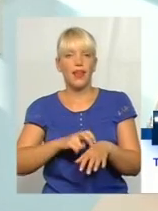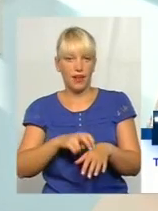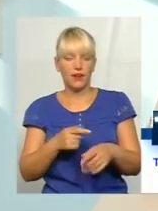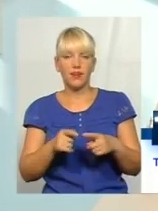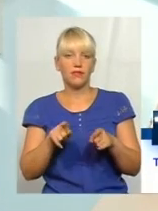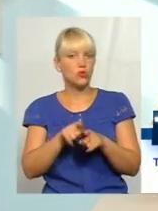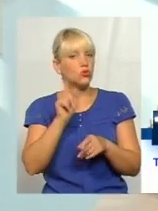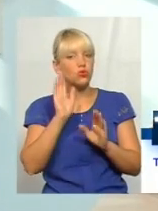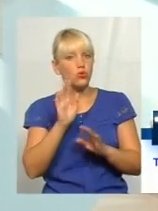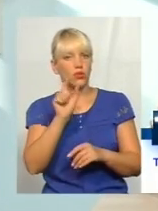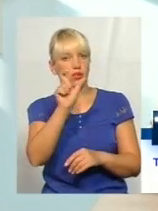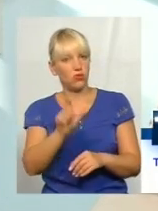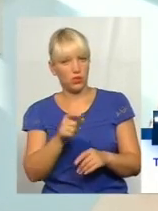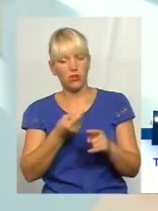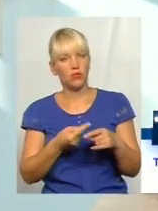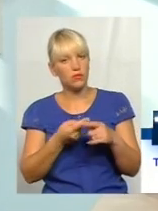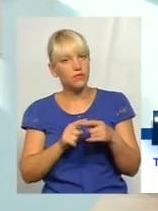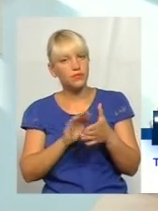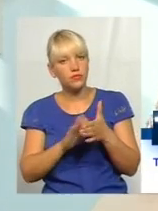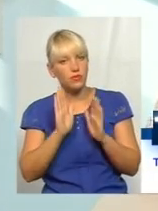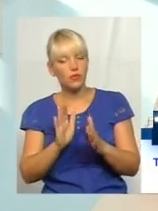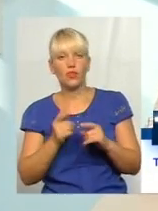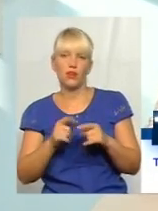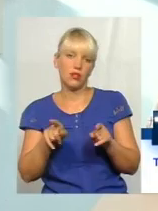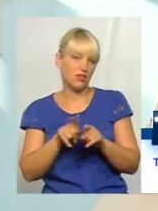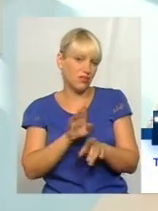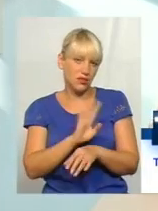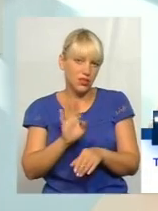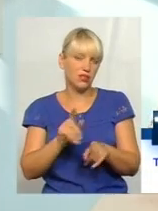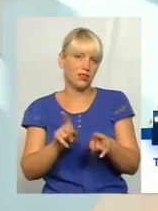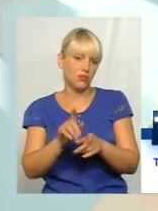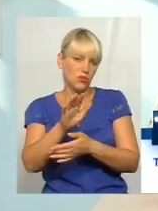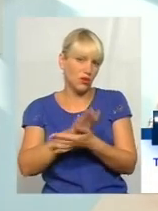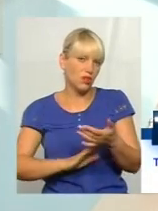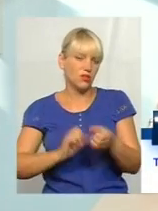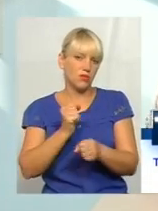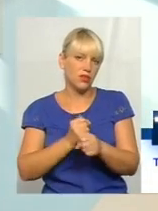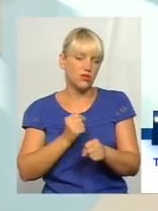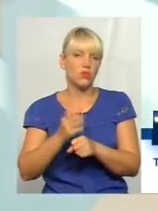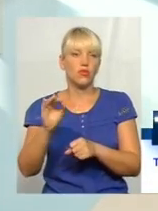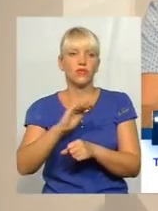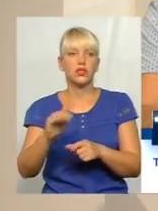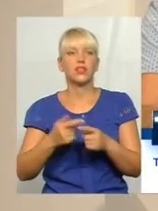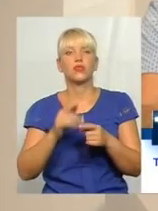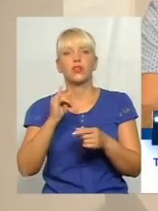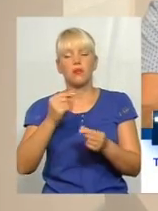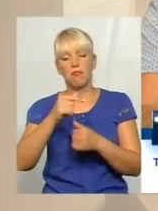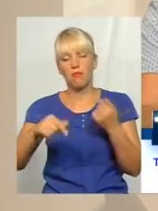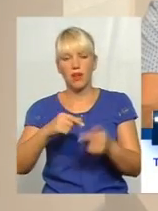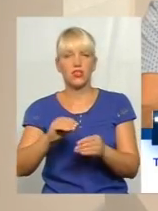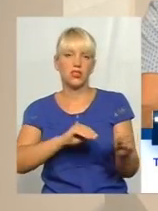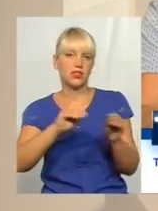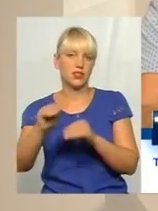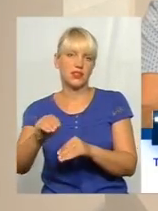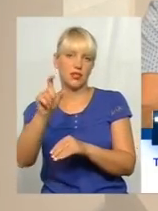от тобто поліклініка функці Ну і далі тобто поставили нового менеджера і ніхто Ну не каже наприклад що саме от його